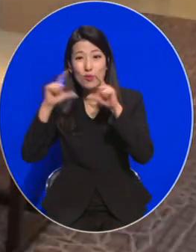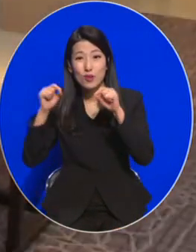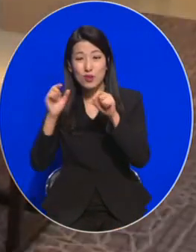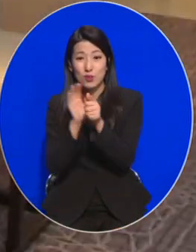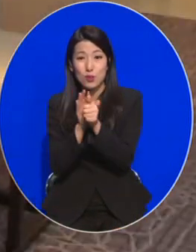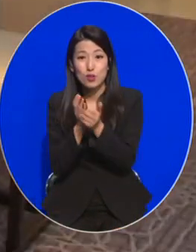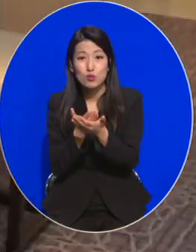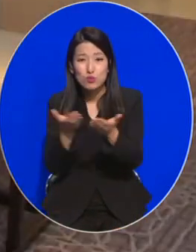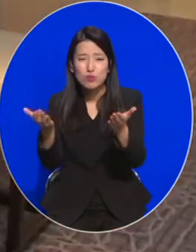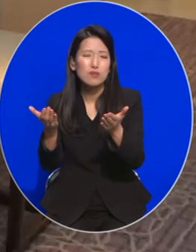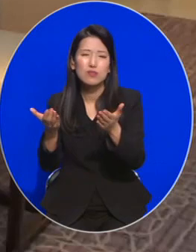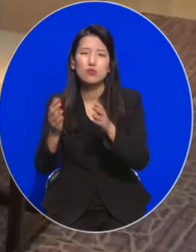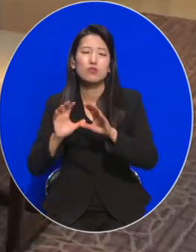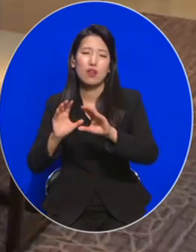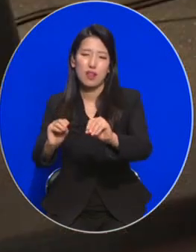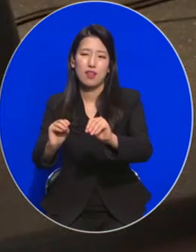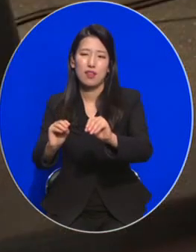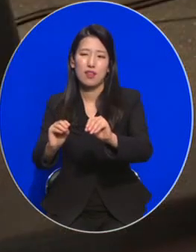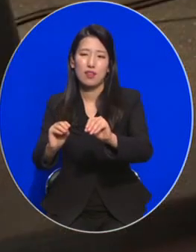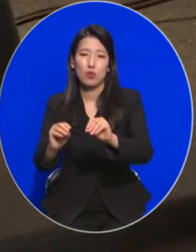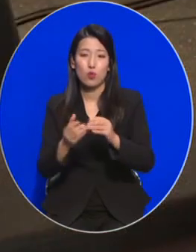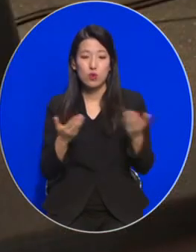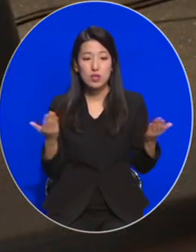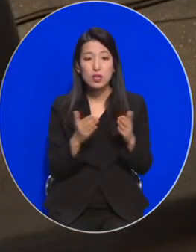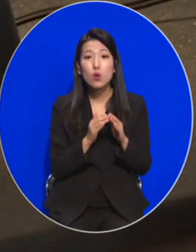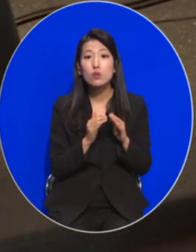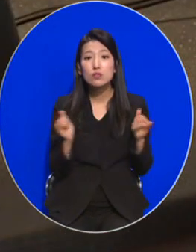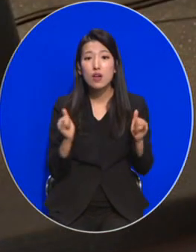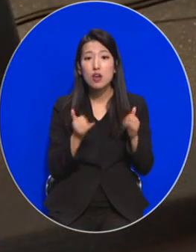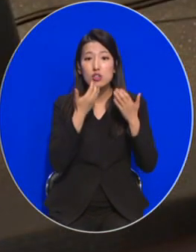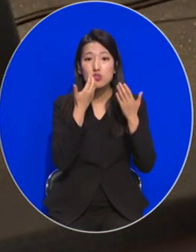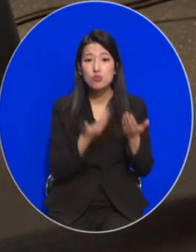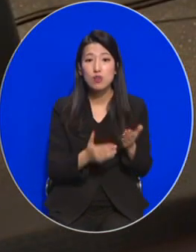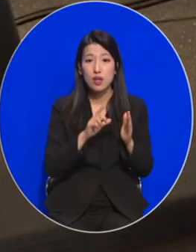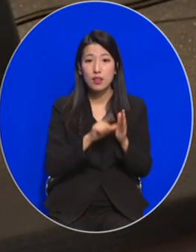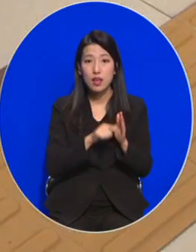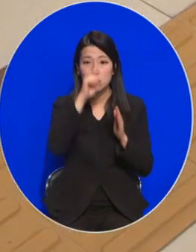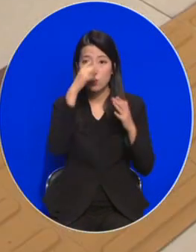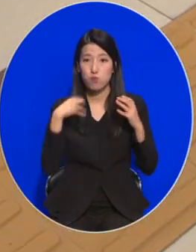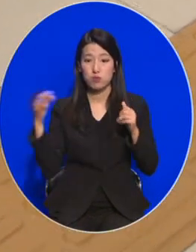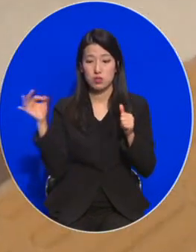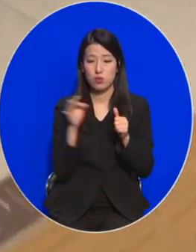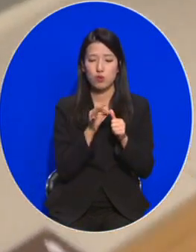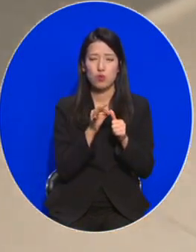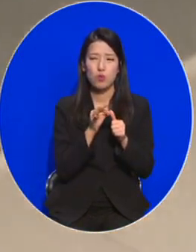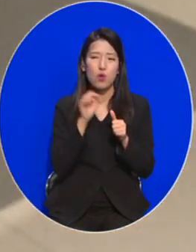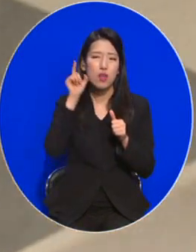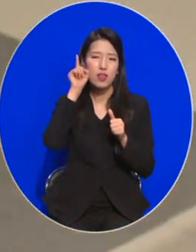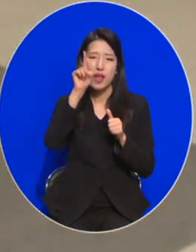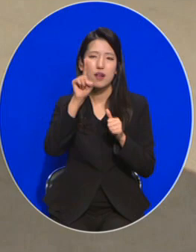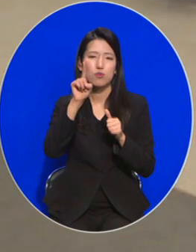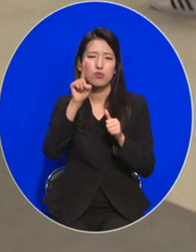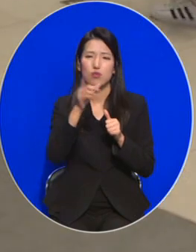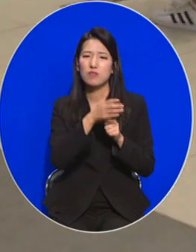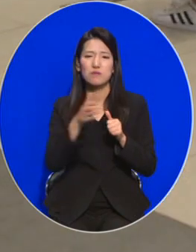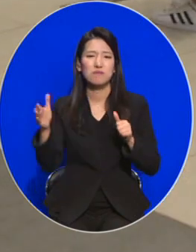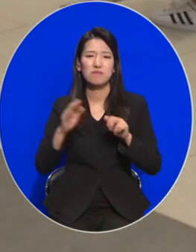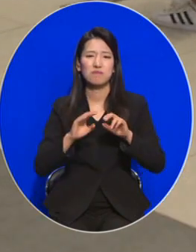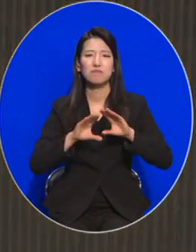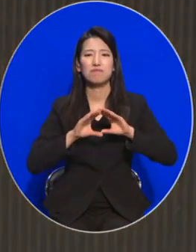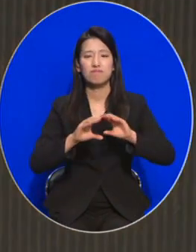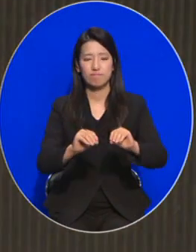근로자 휴가 지원 사업은 내일 오전 0시부터 중단됩니다 방역당국은 지금 감염에 고리를 끊지